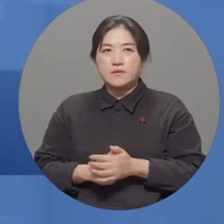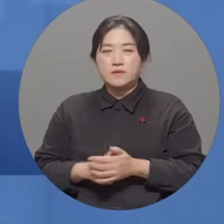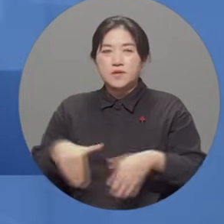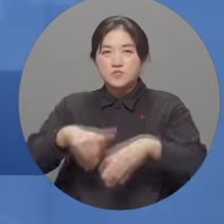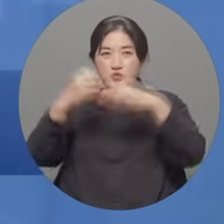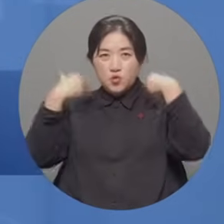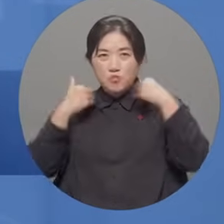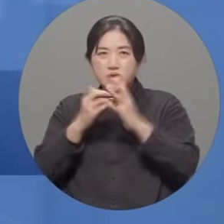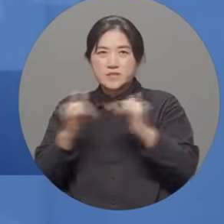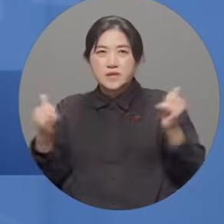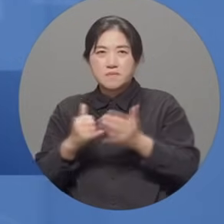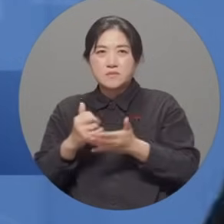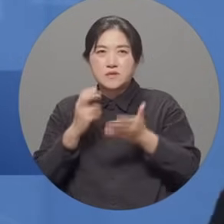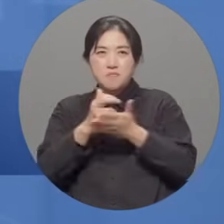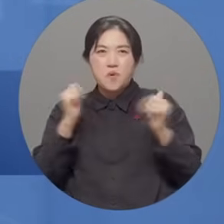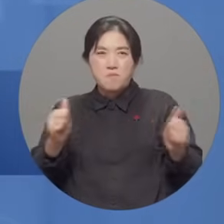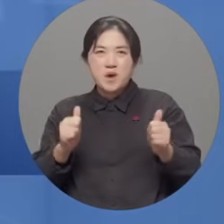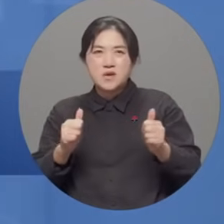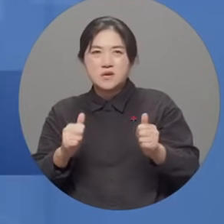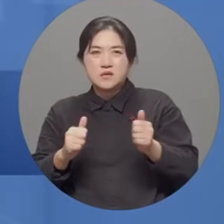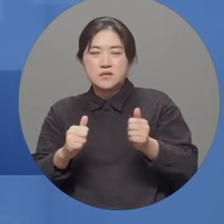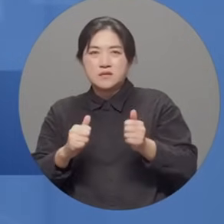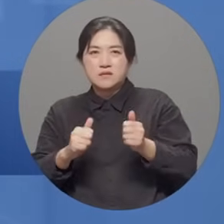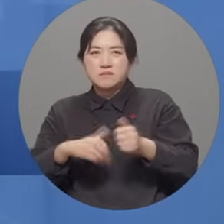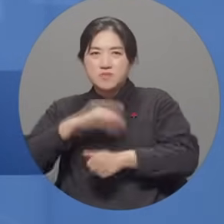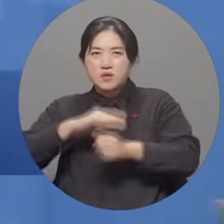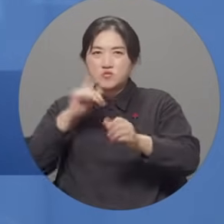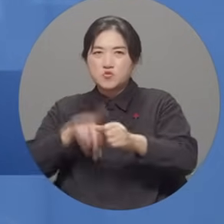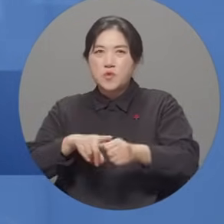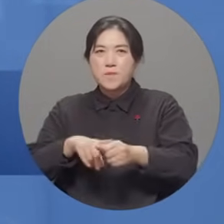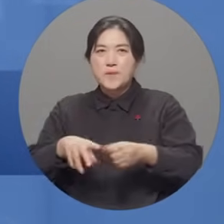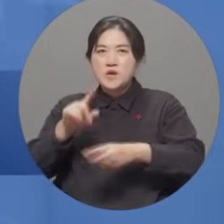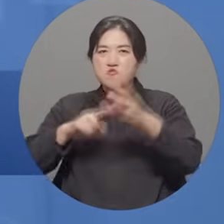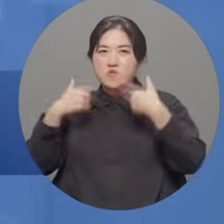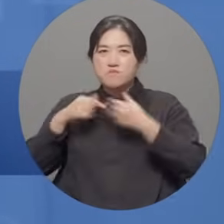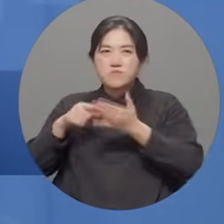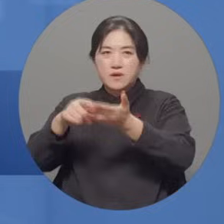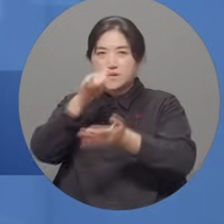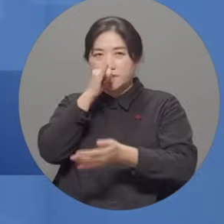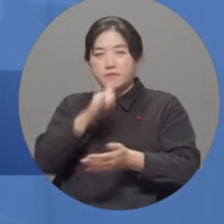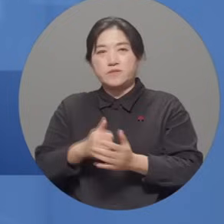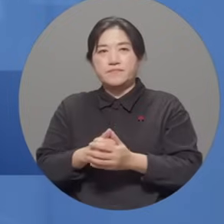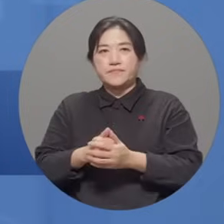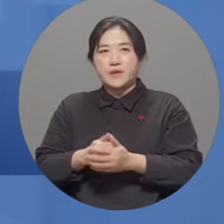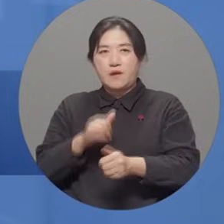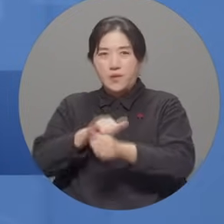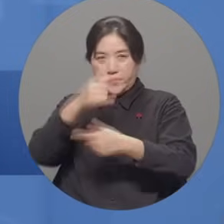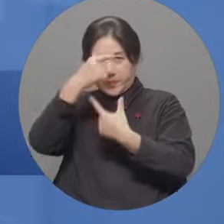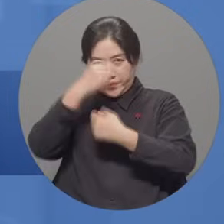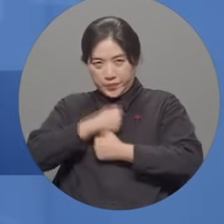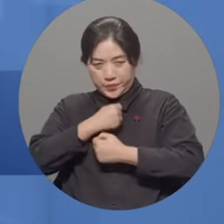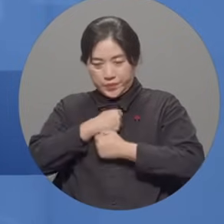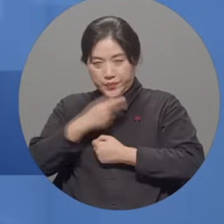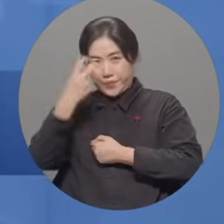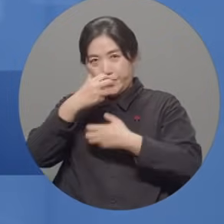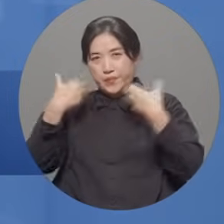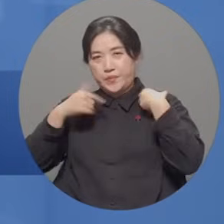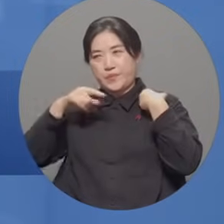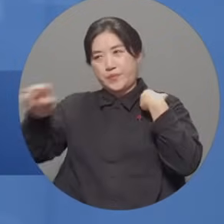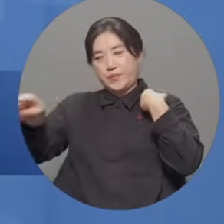정부 인사들을 법정에 세우겠다는 윤석열 정권의 의지가 있고 이를 충실히 수행하고자